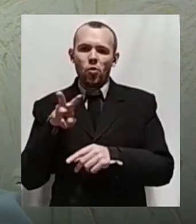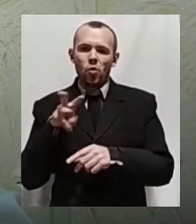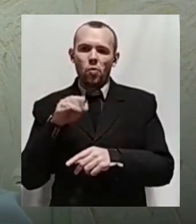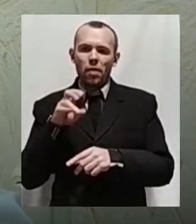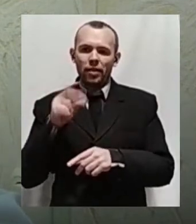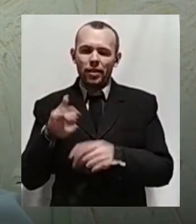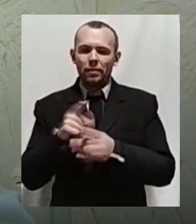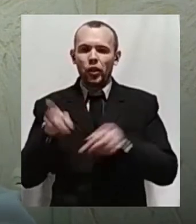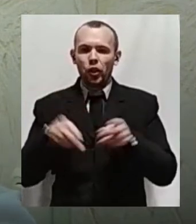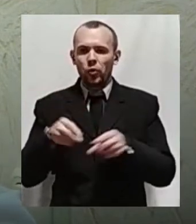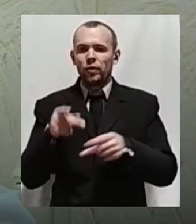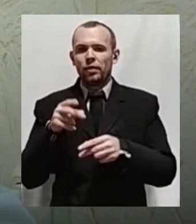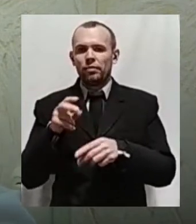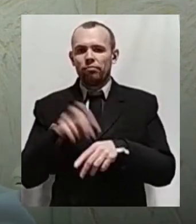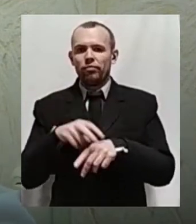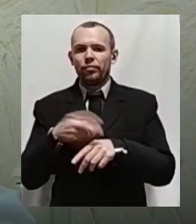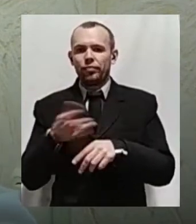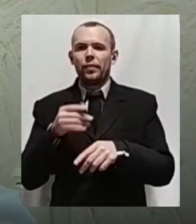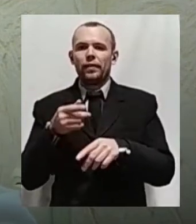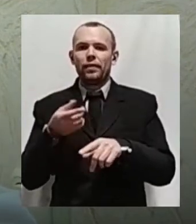після операції отримати